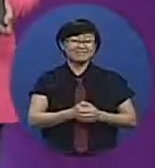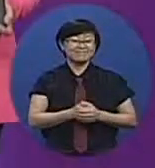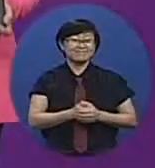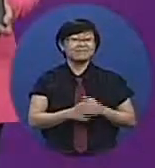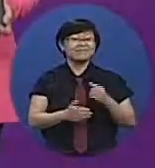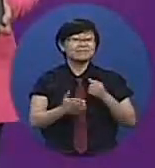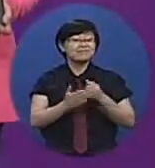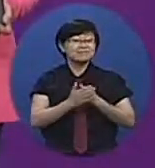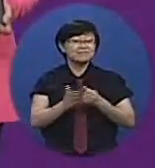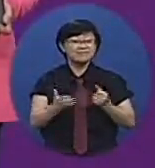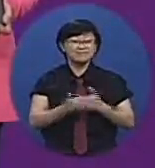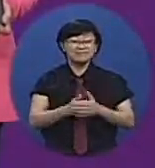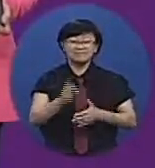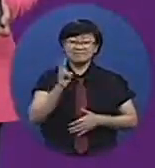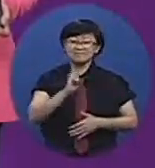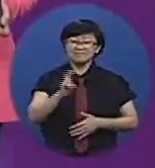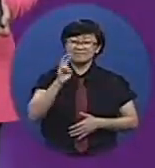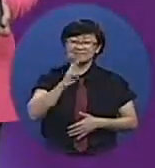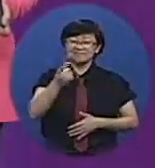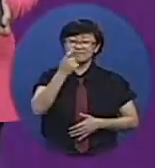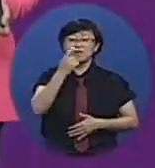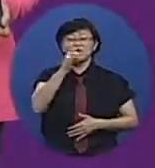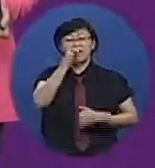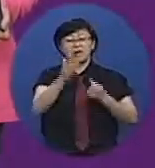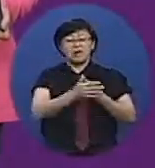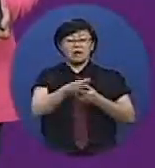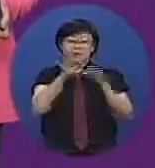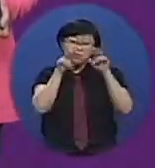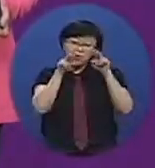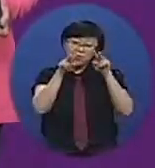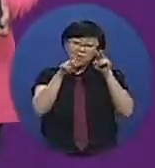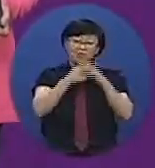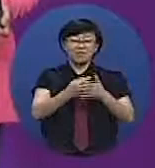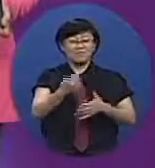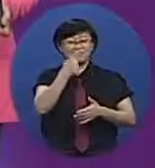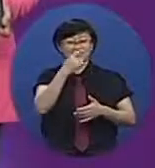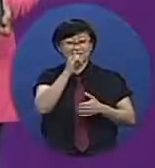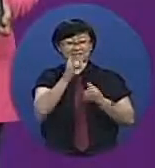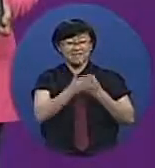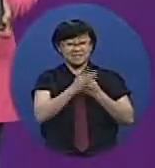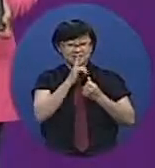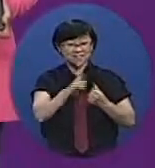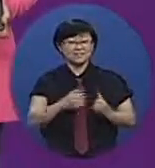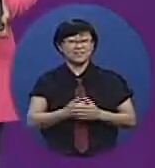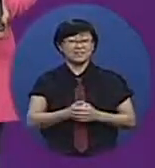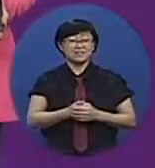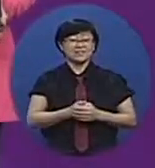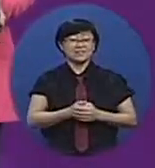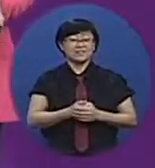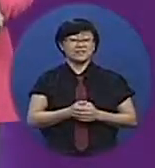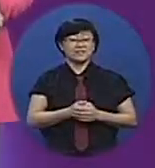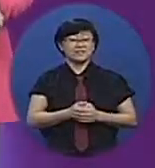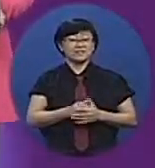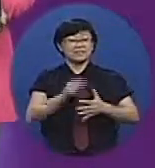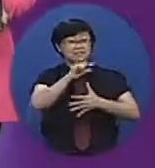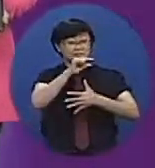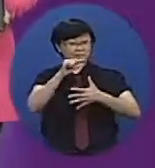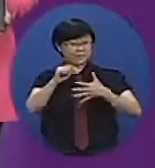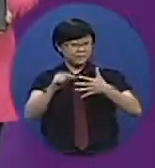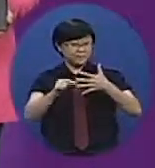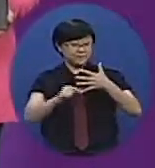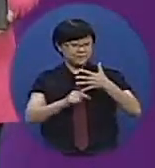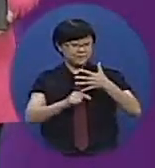그래서 여기서 노래를 좀 배우거든요. 아, 감사합니다. 어, 이 노래, 이 프로를